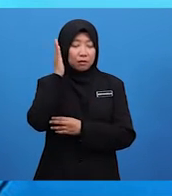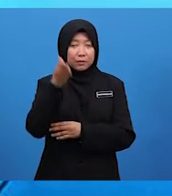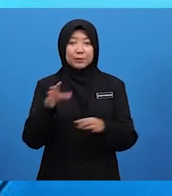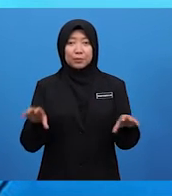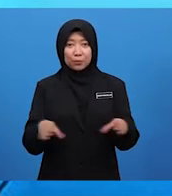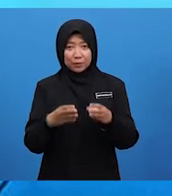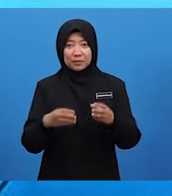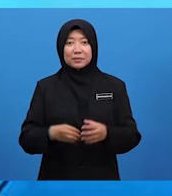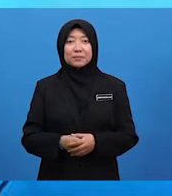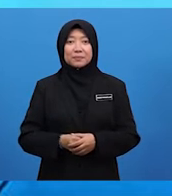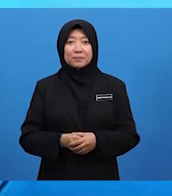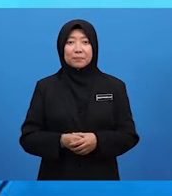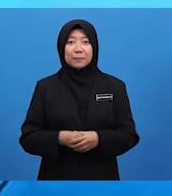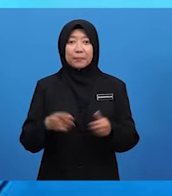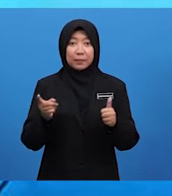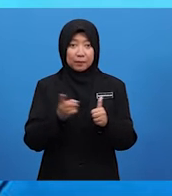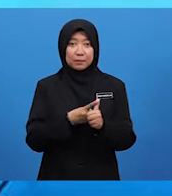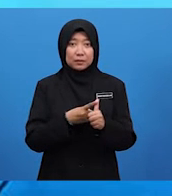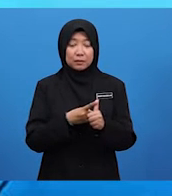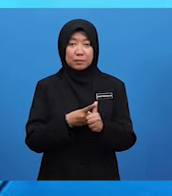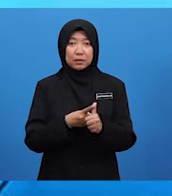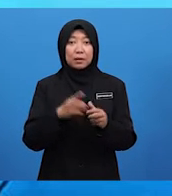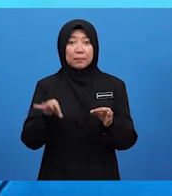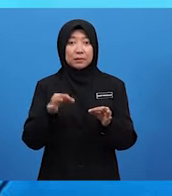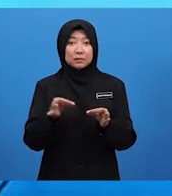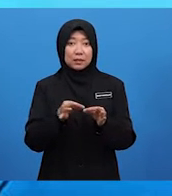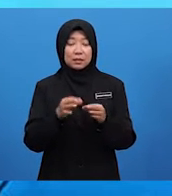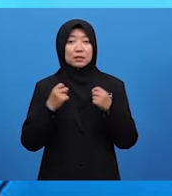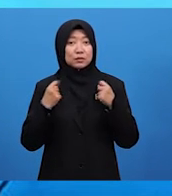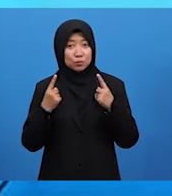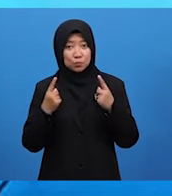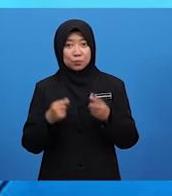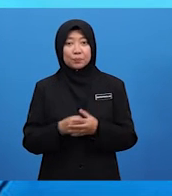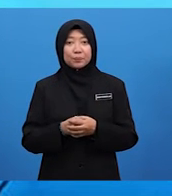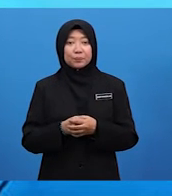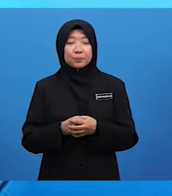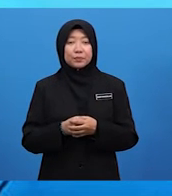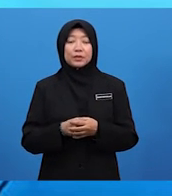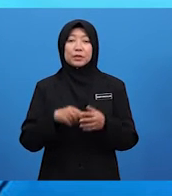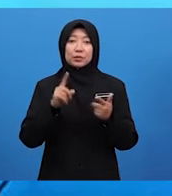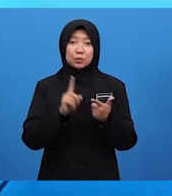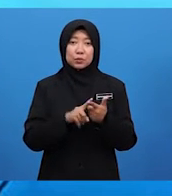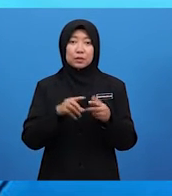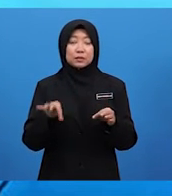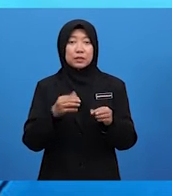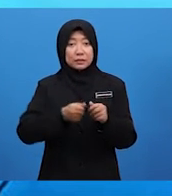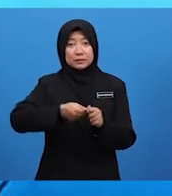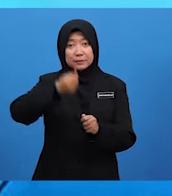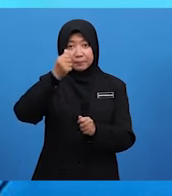dilakukan. Pertama, menjahit risu. Kedua, menjahit belah